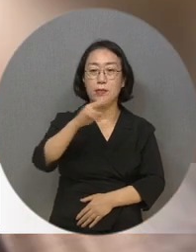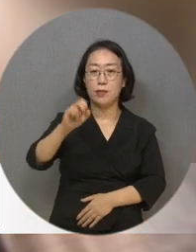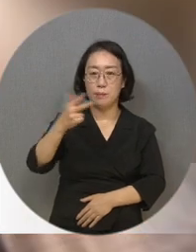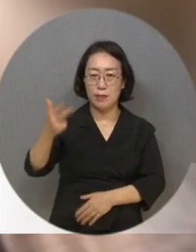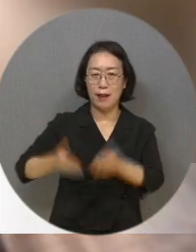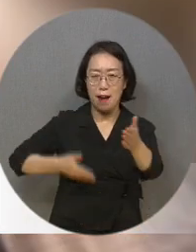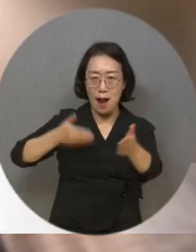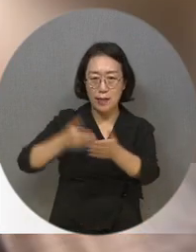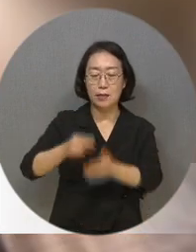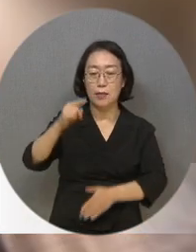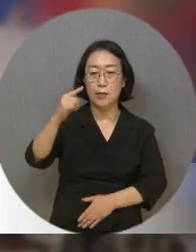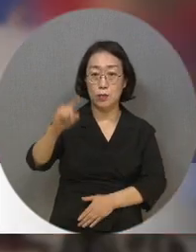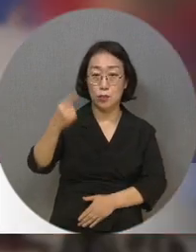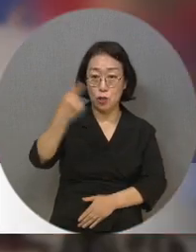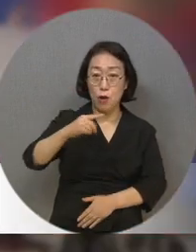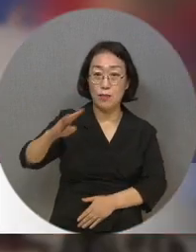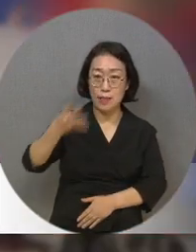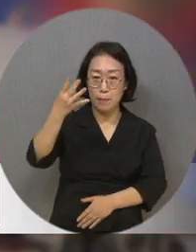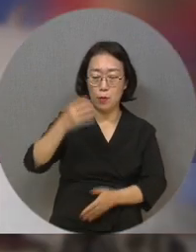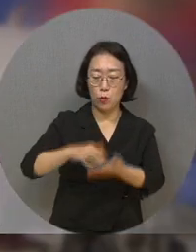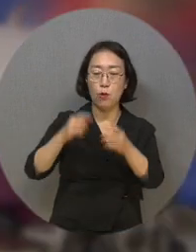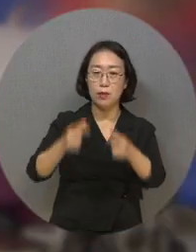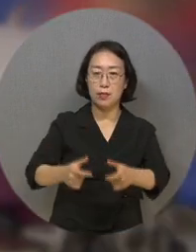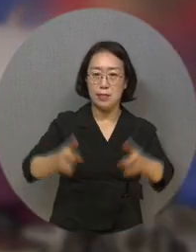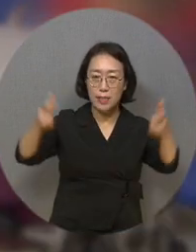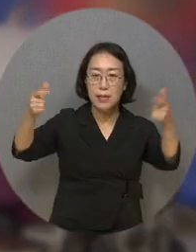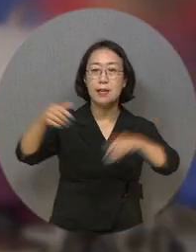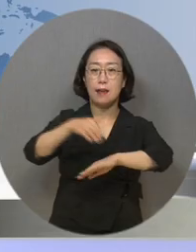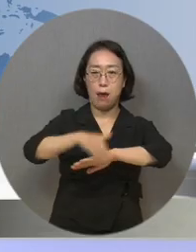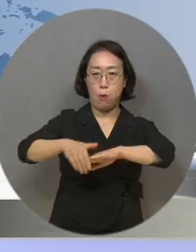2027년까지 1,400곳으로 확대할 방침입니다.